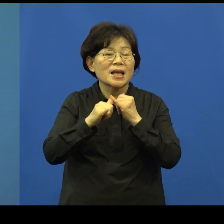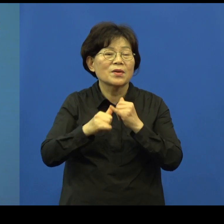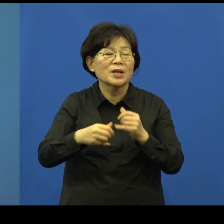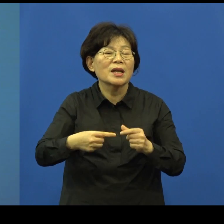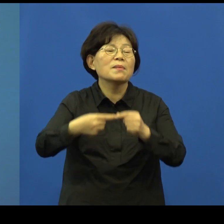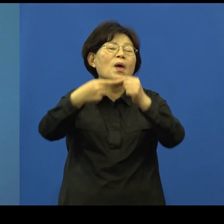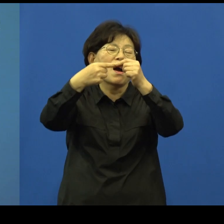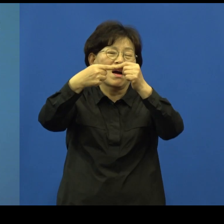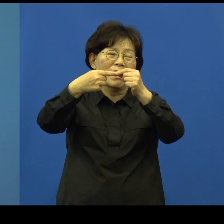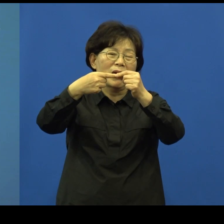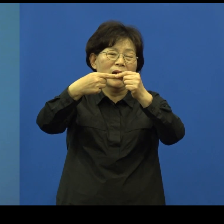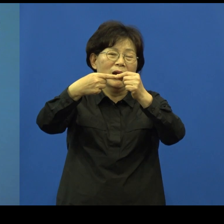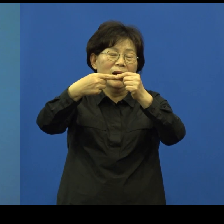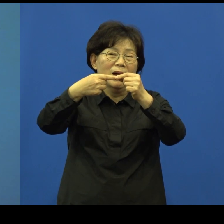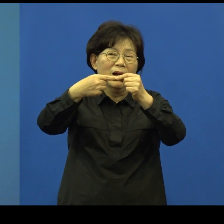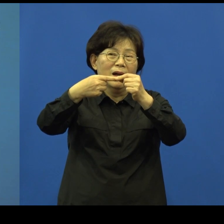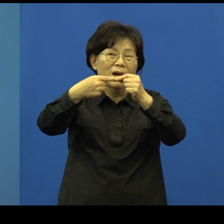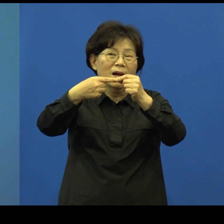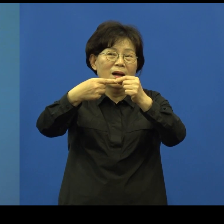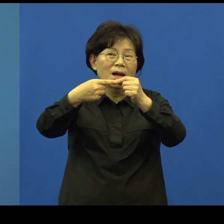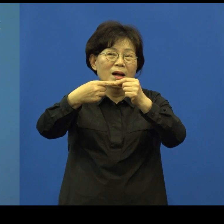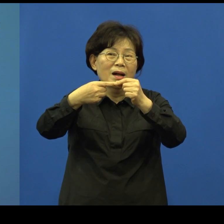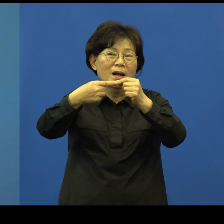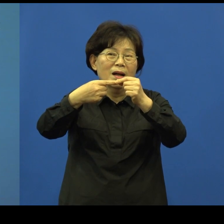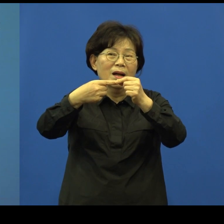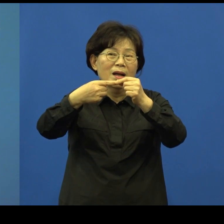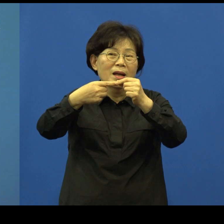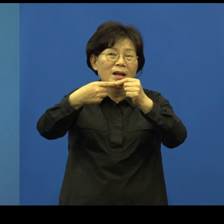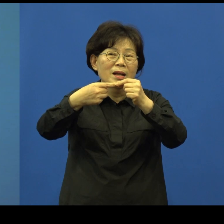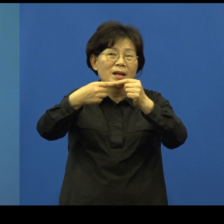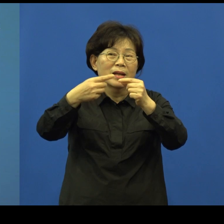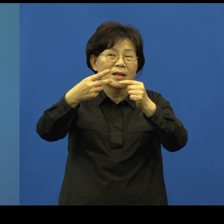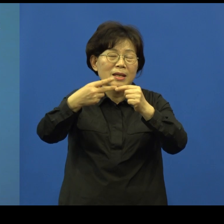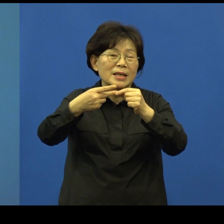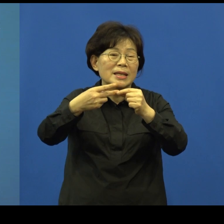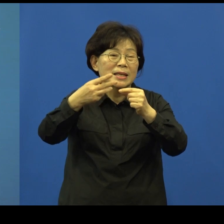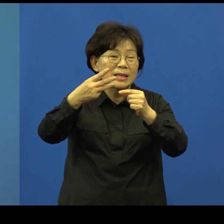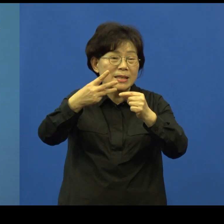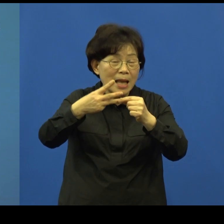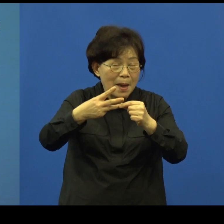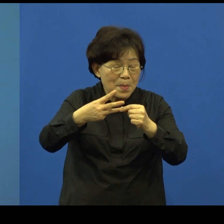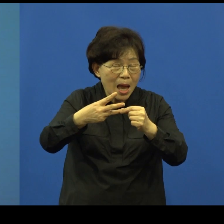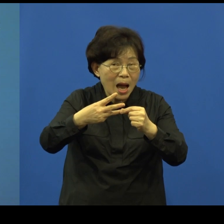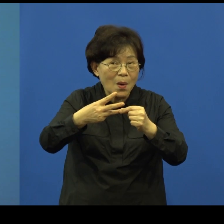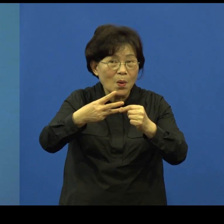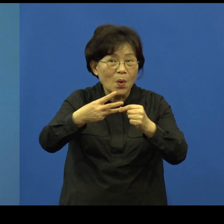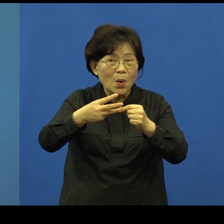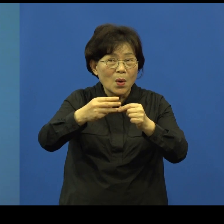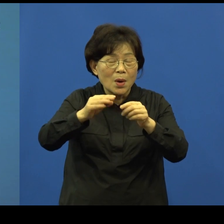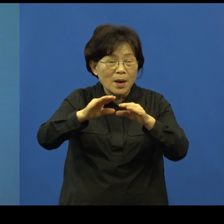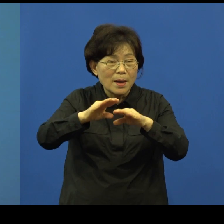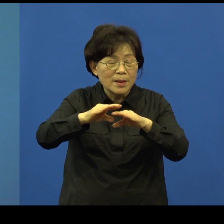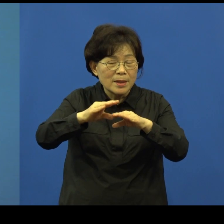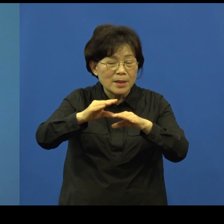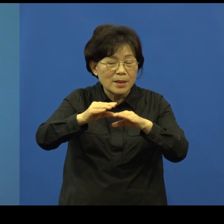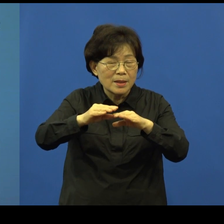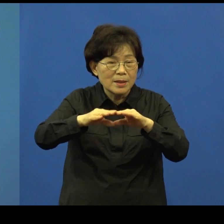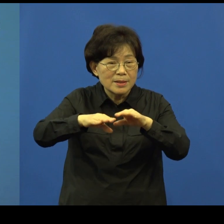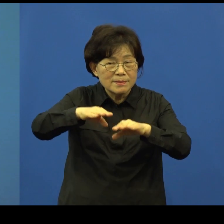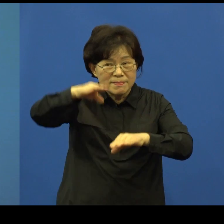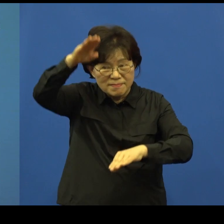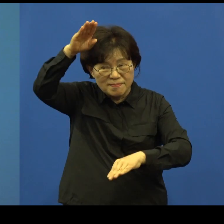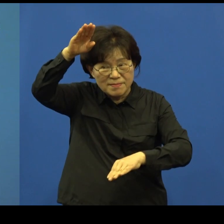자살률이 1위예요. 근데 2위가 일본인가요? 하여튼 2위, 3위하고는 배로 많아요.